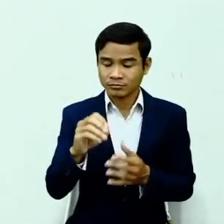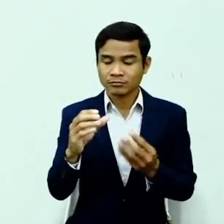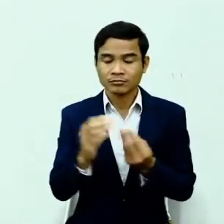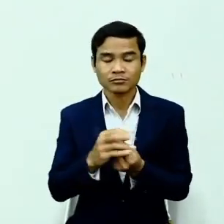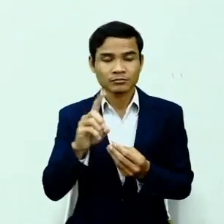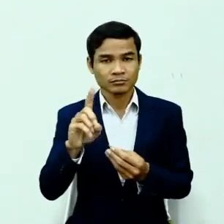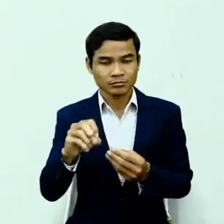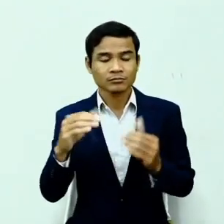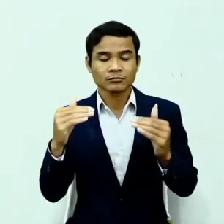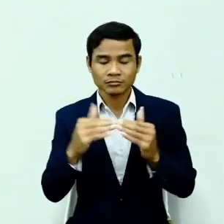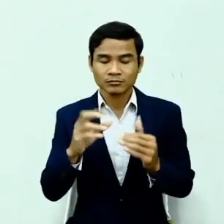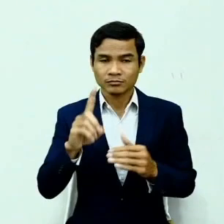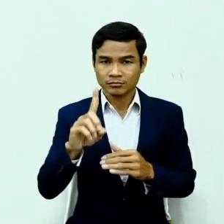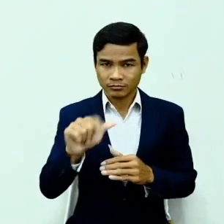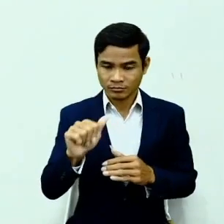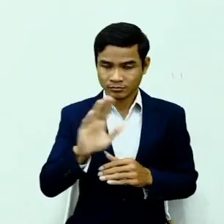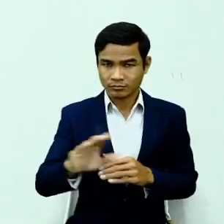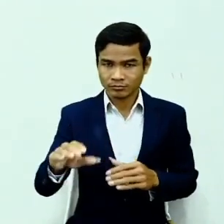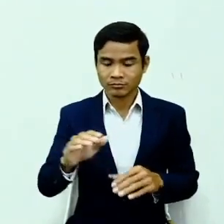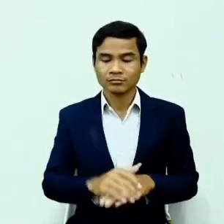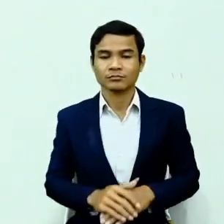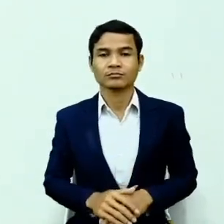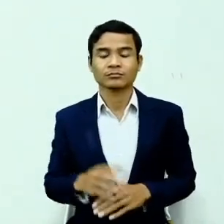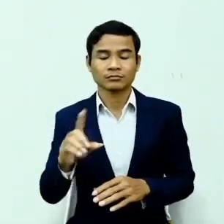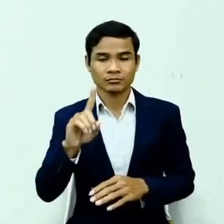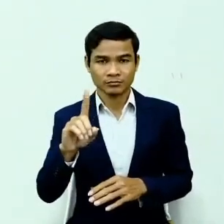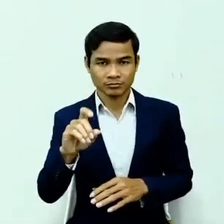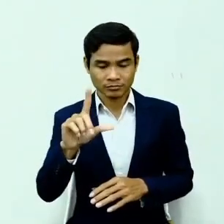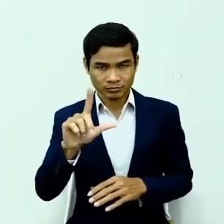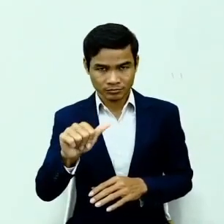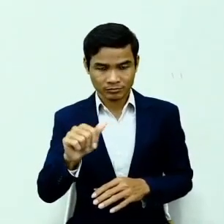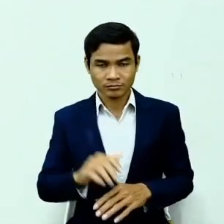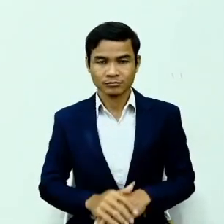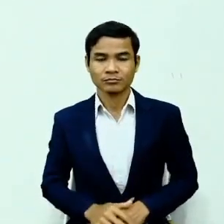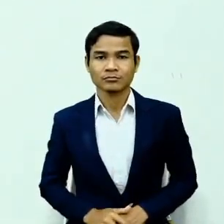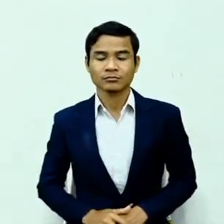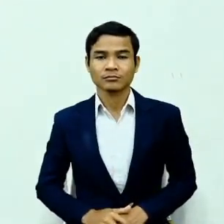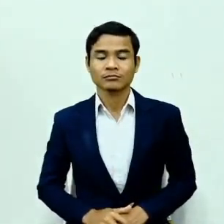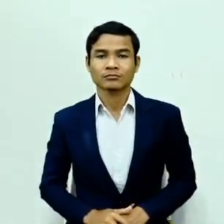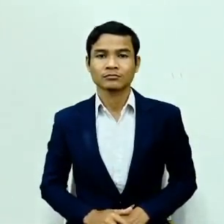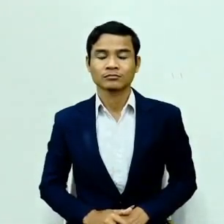đọc này cứ xa nâng mùi. Mùi rồi nè con. Chà mùi rồi.